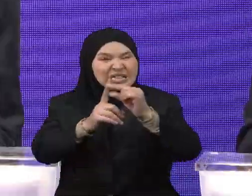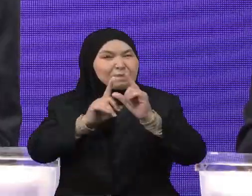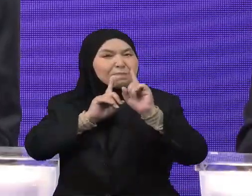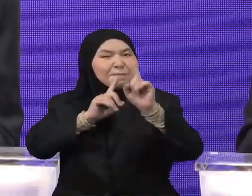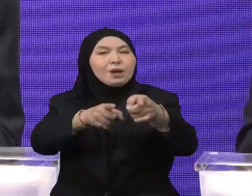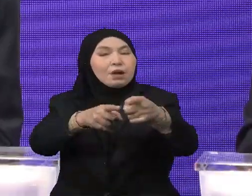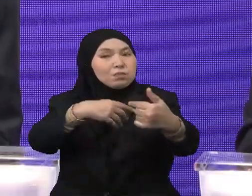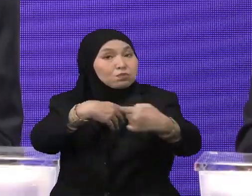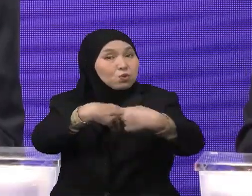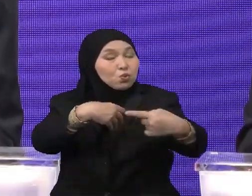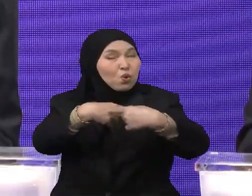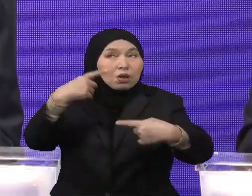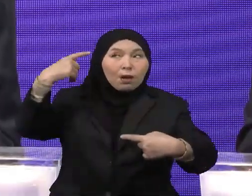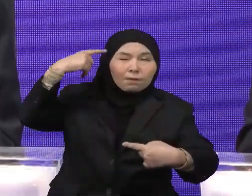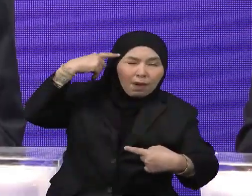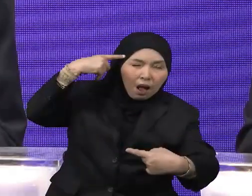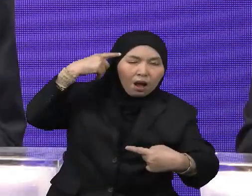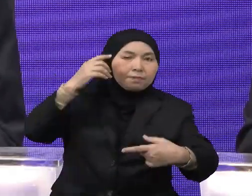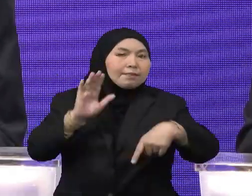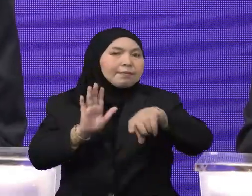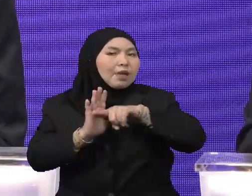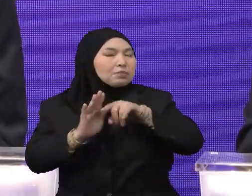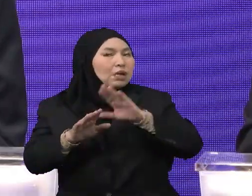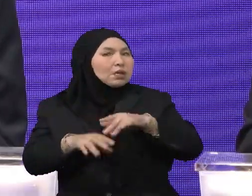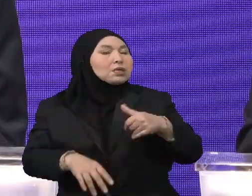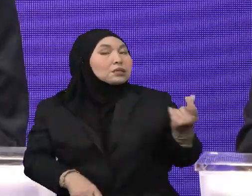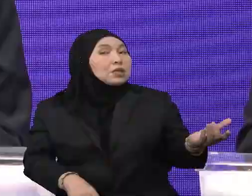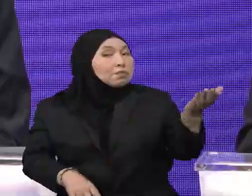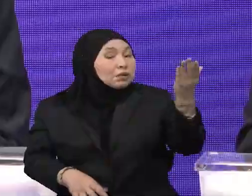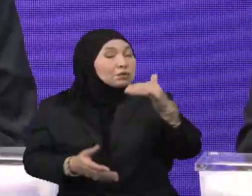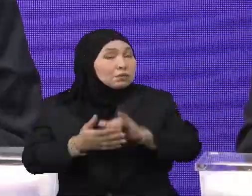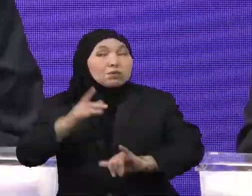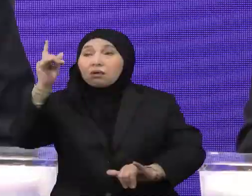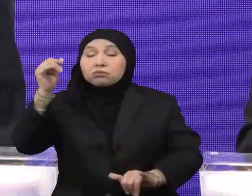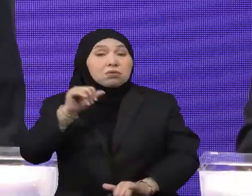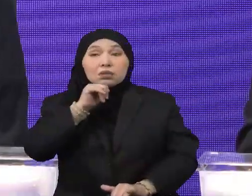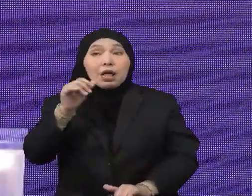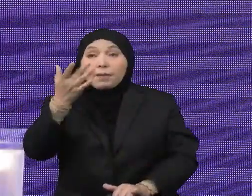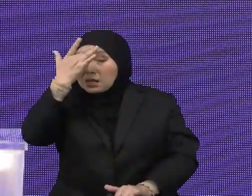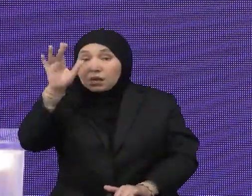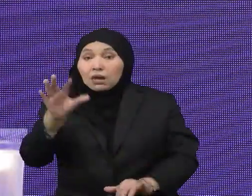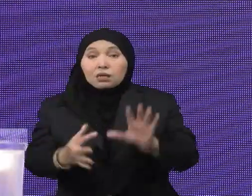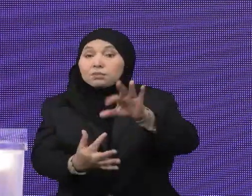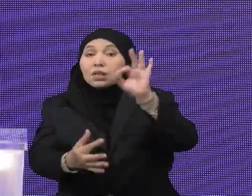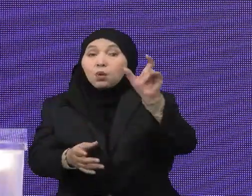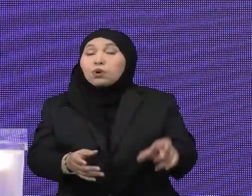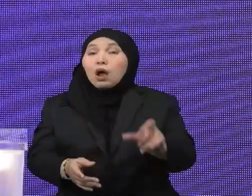memberi tuduhan ataupun sangkaan yang buruk kepada Nabi Shallallahu Alaihi Wasallam seolah-olah mengatakan Allah takdir tidak pilih orang